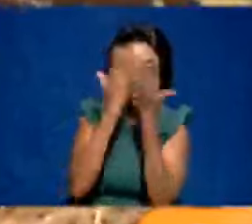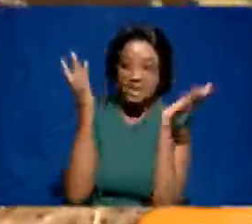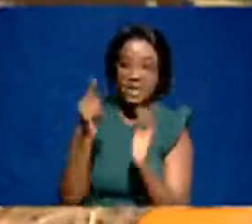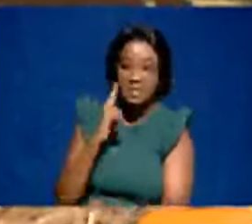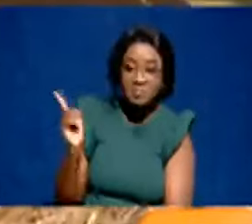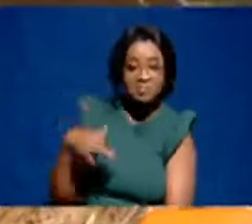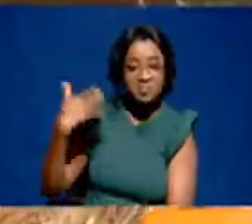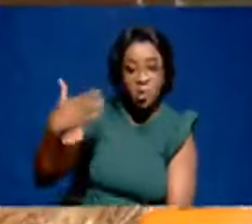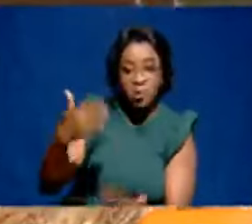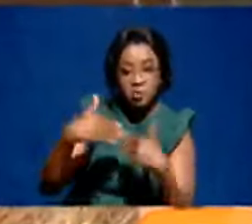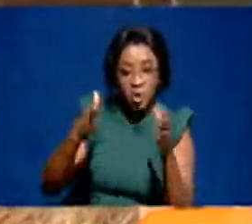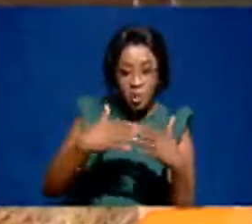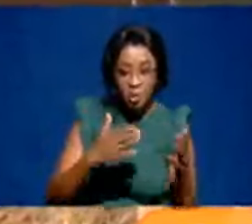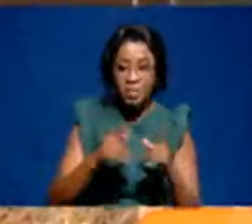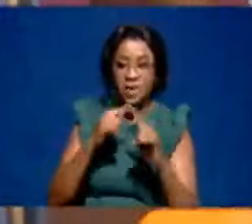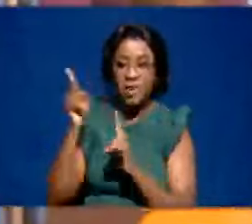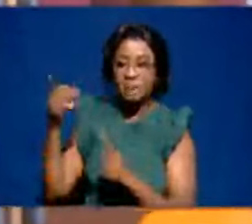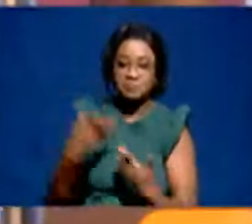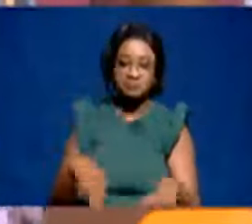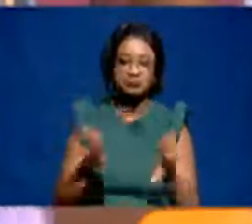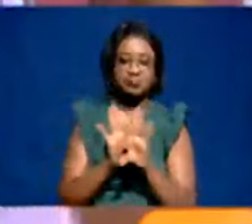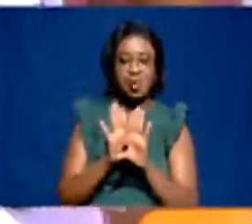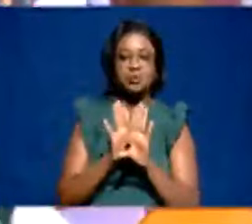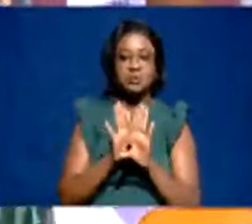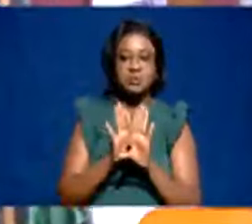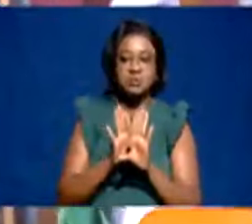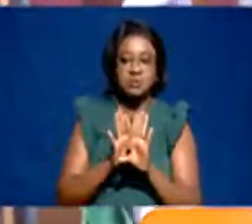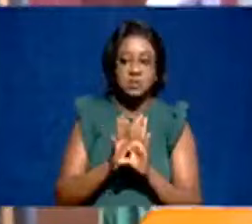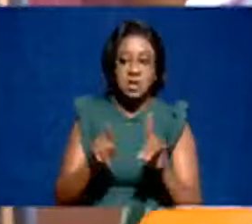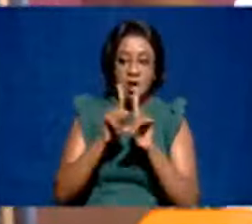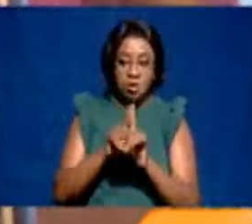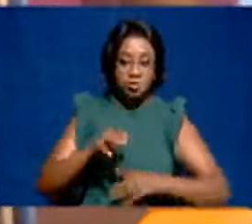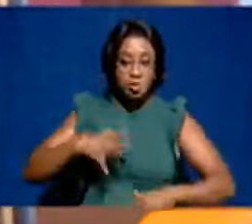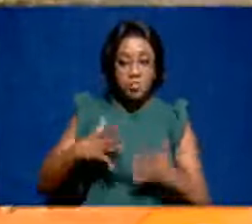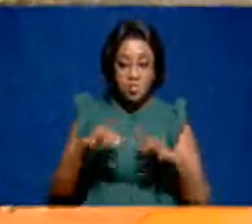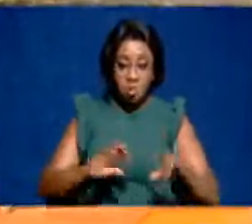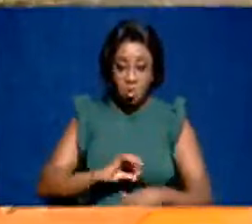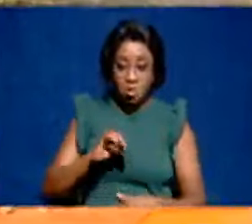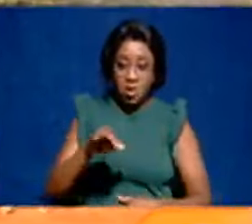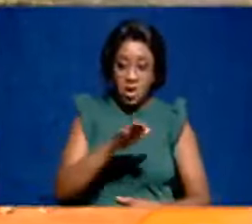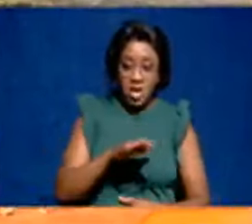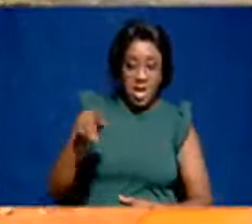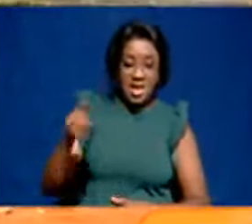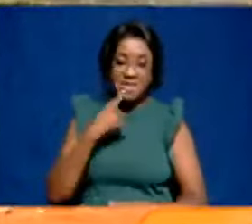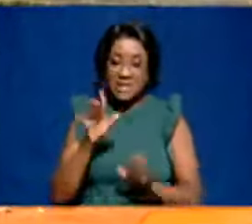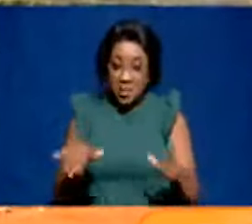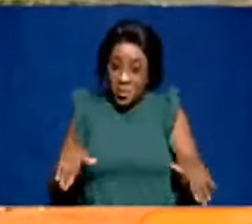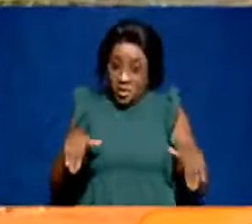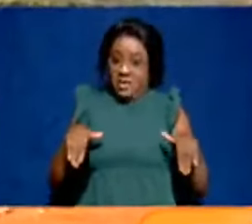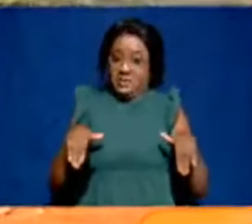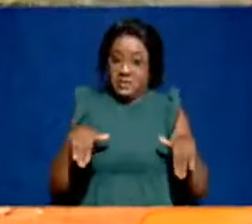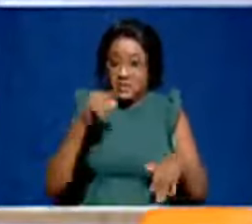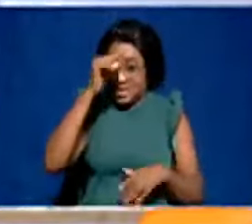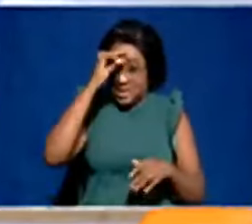zimefunguliwa leo zilisalia kufungwa, huku wamiliki wa maeneo hayo wakisema wanasubiri mwelekeo